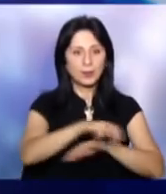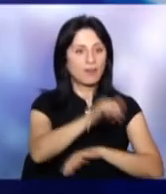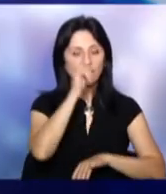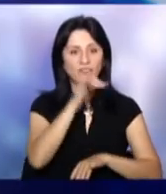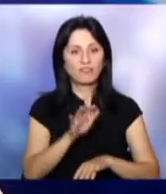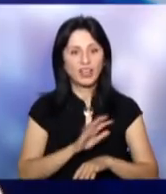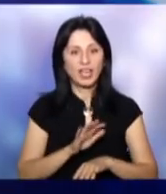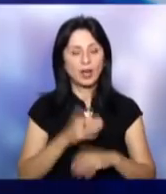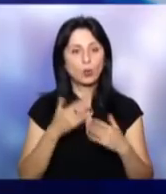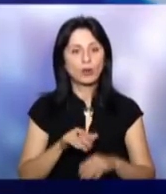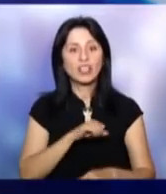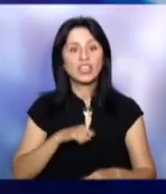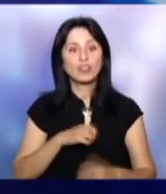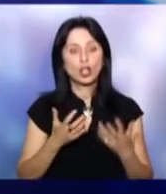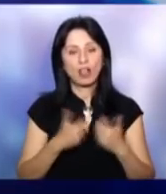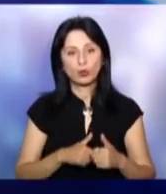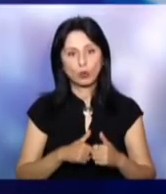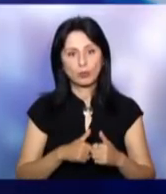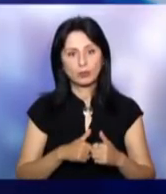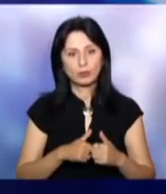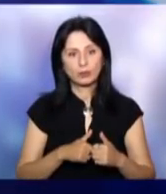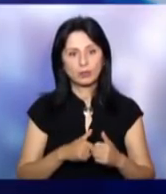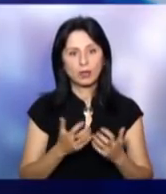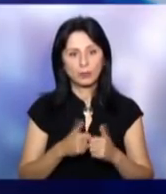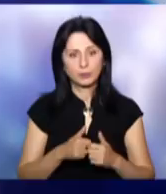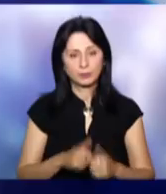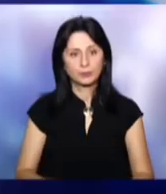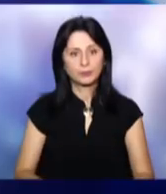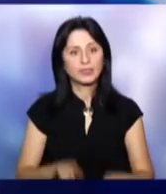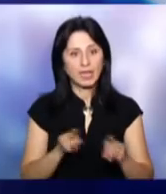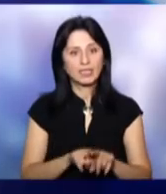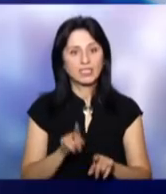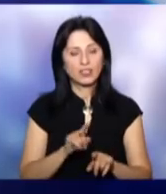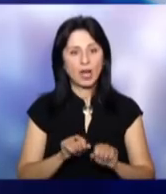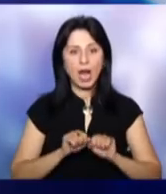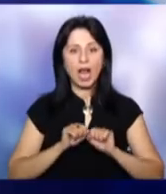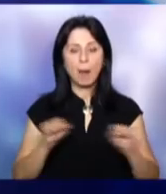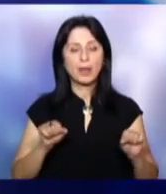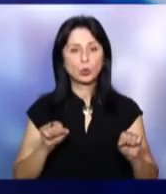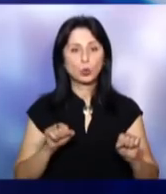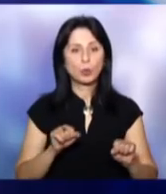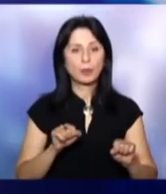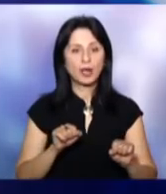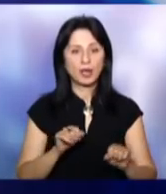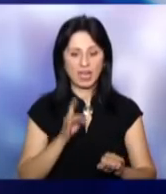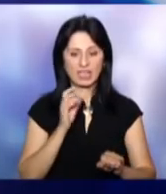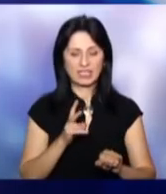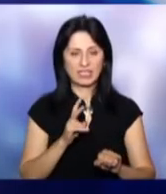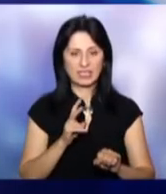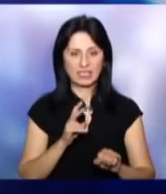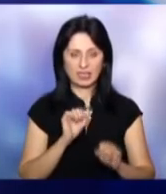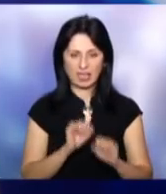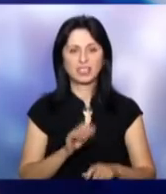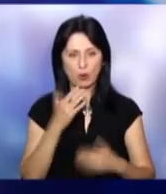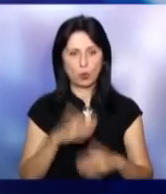და წონასწორობის ცნობიერ პროცესში ზედმეტად გადატანაში მოგდის მარცხი. ასე რომ გაბედულება ეს არის რისკისგან დაცვა და არა